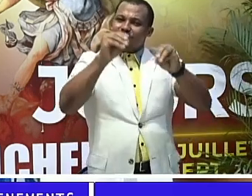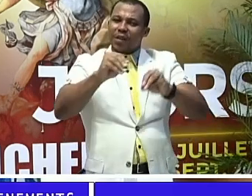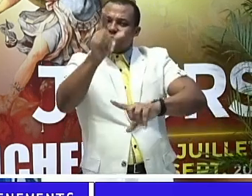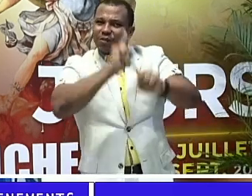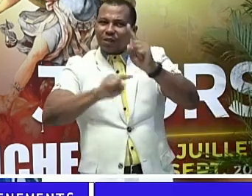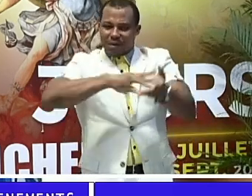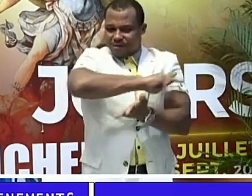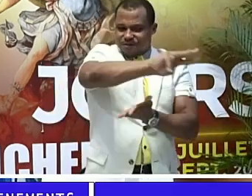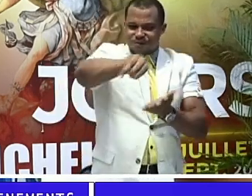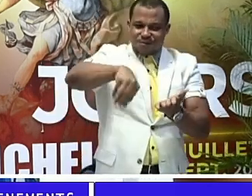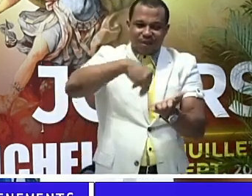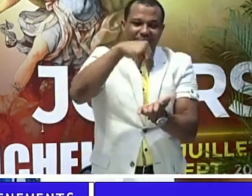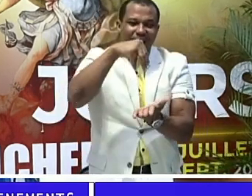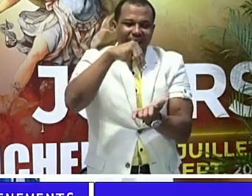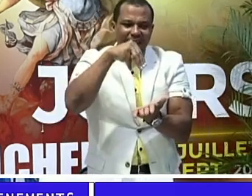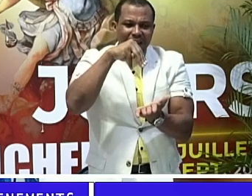d'eux.